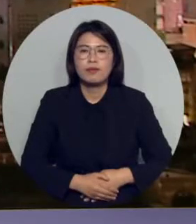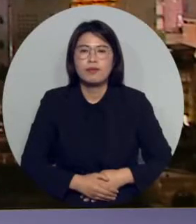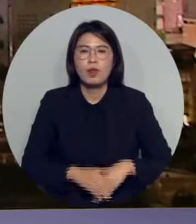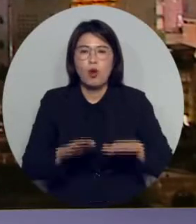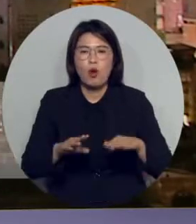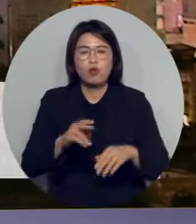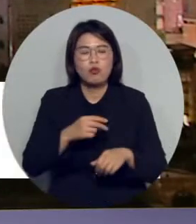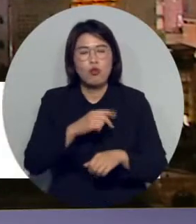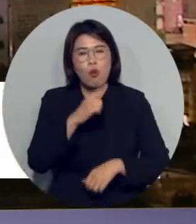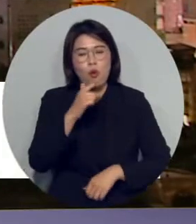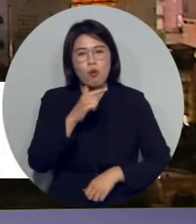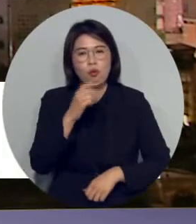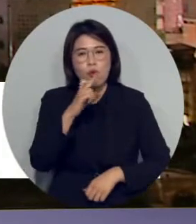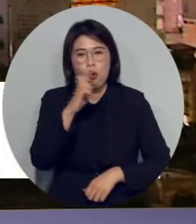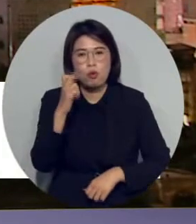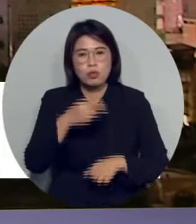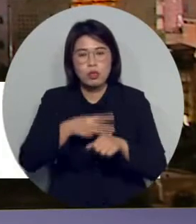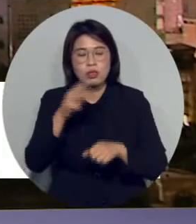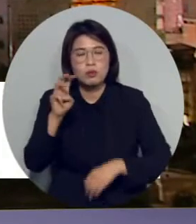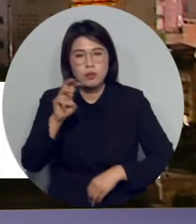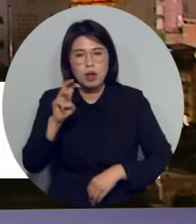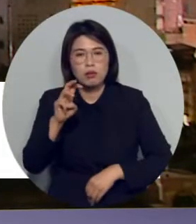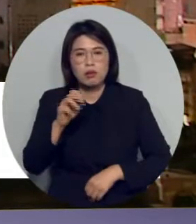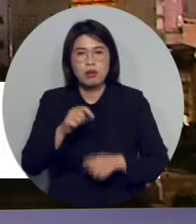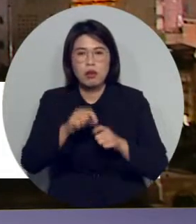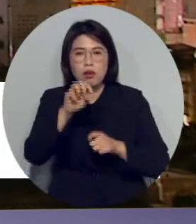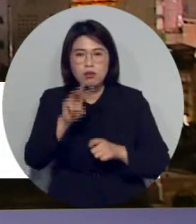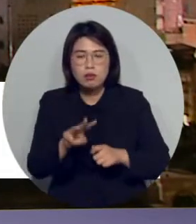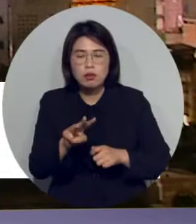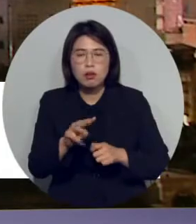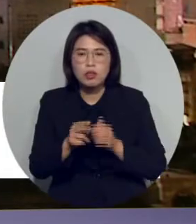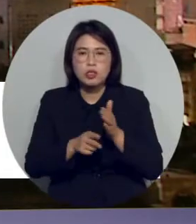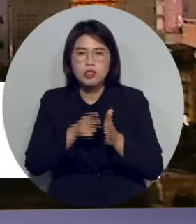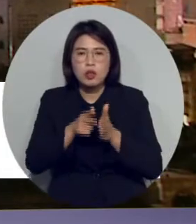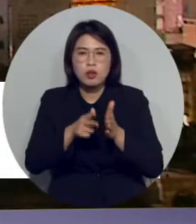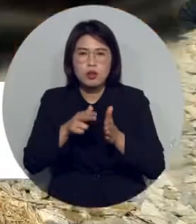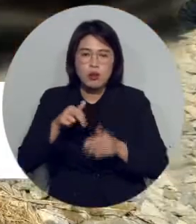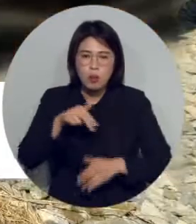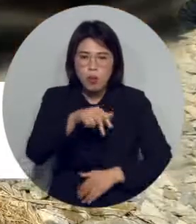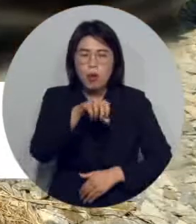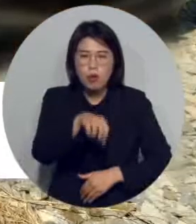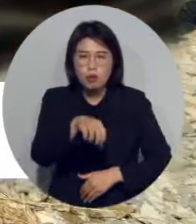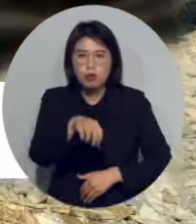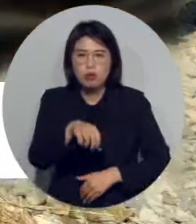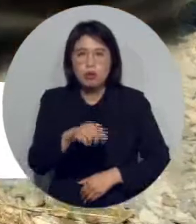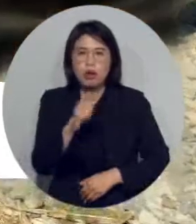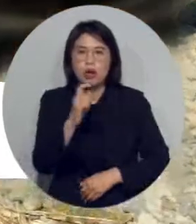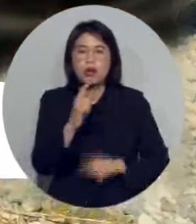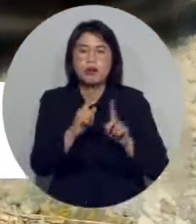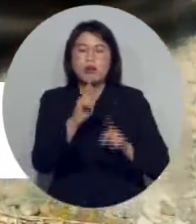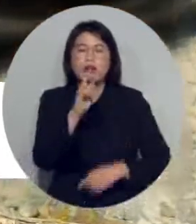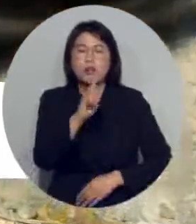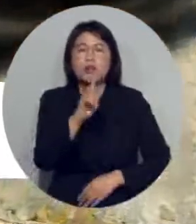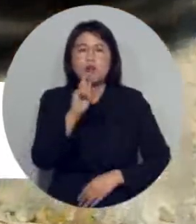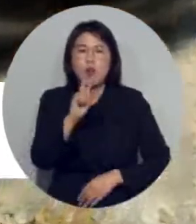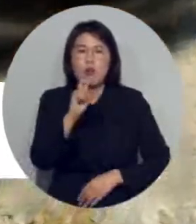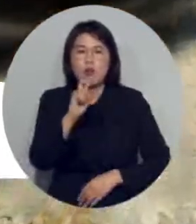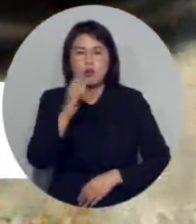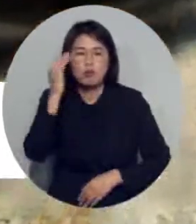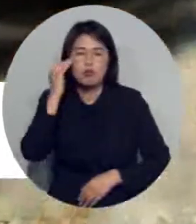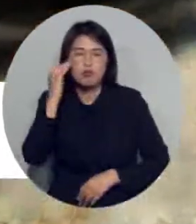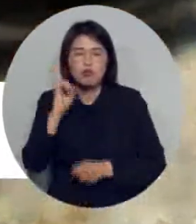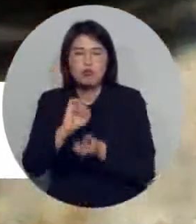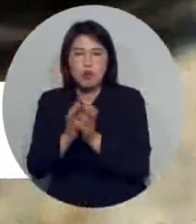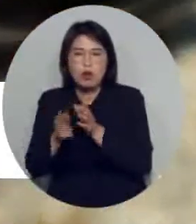오늘 오후 3시 반쯤 경북 영천시 청통면 의 철도 건 건널목에서 1톤 화물차가 무궁화호 열차와